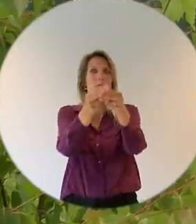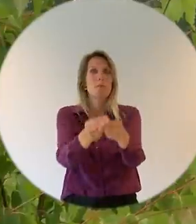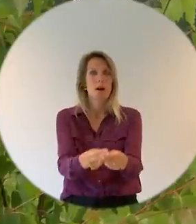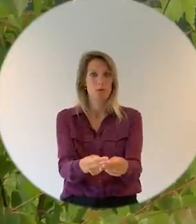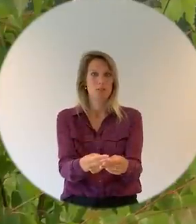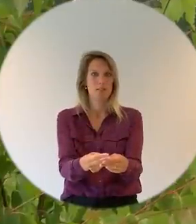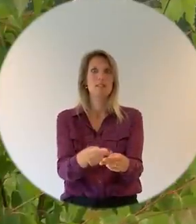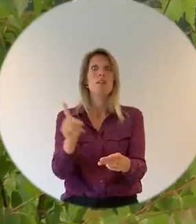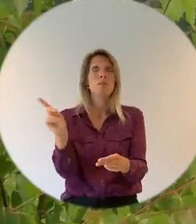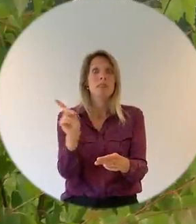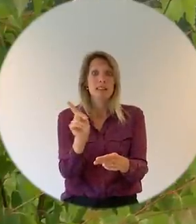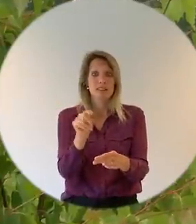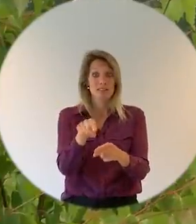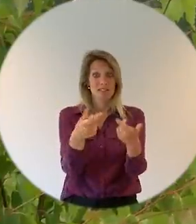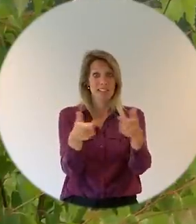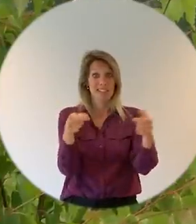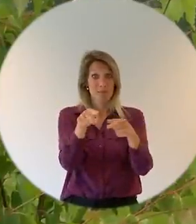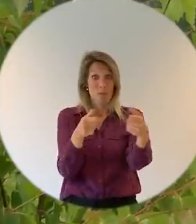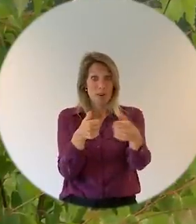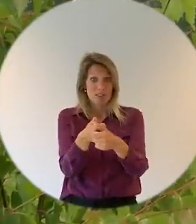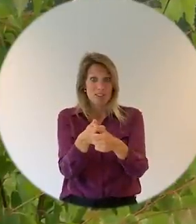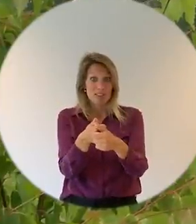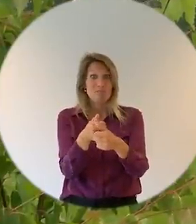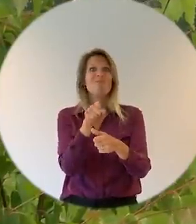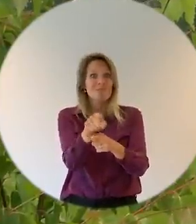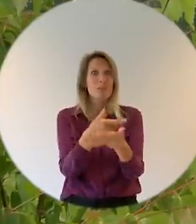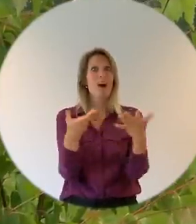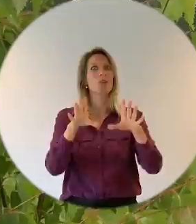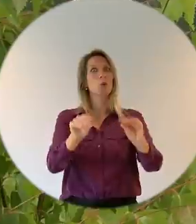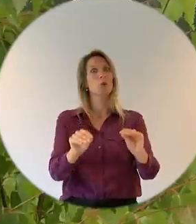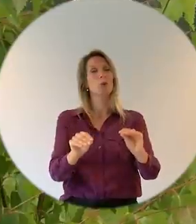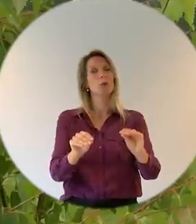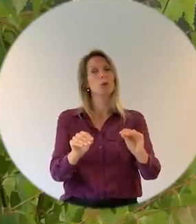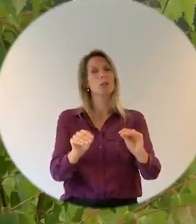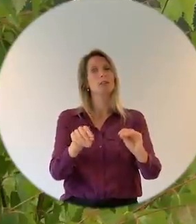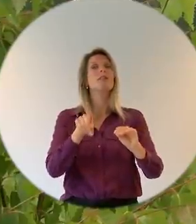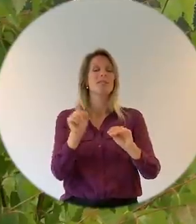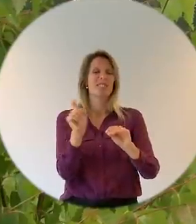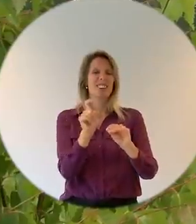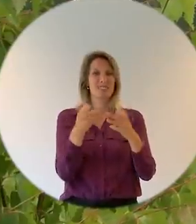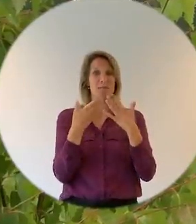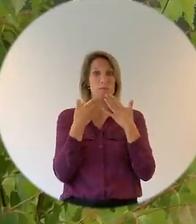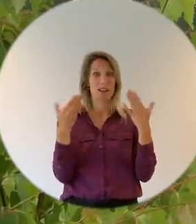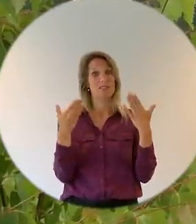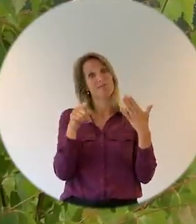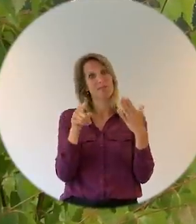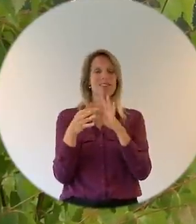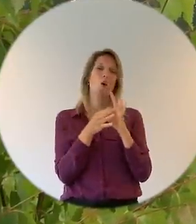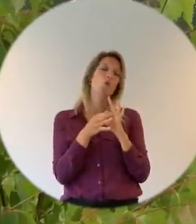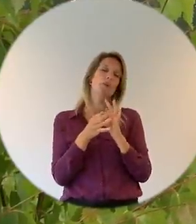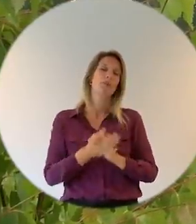jij de dingen mag doen die bij je horen, die bij je passen. En daarover gaat het straks ook in de